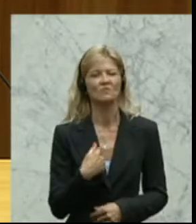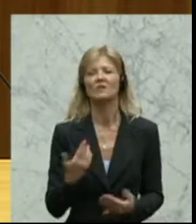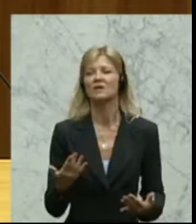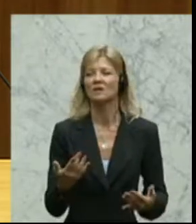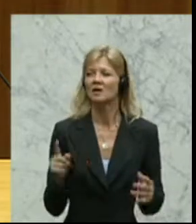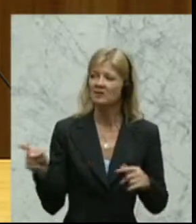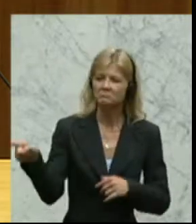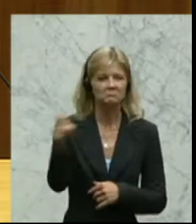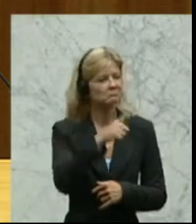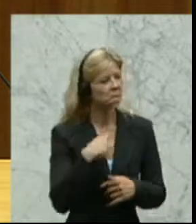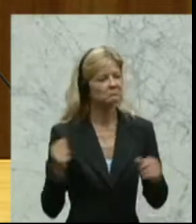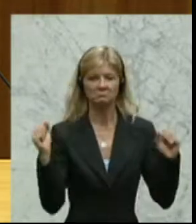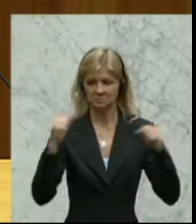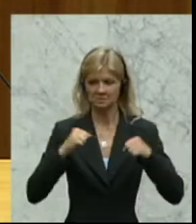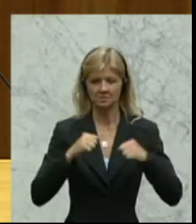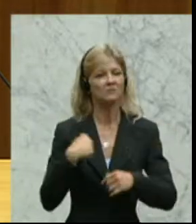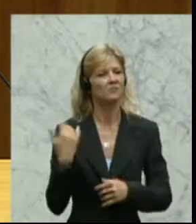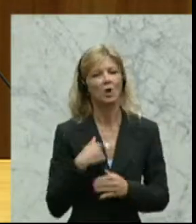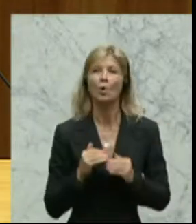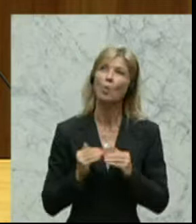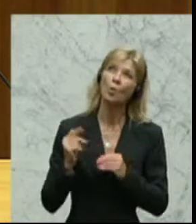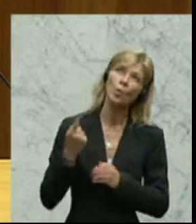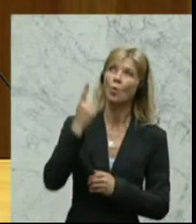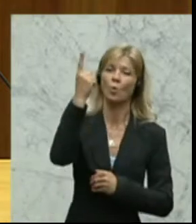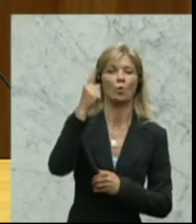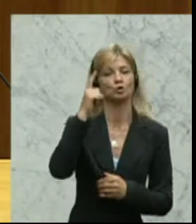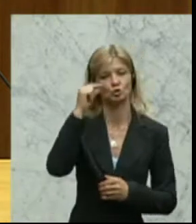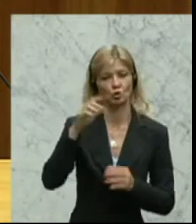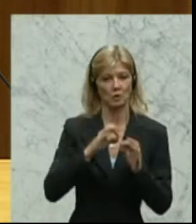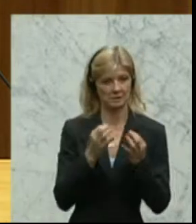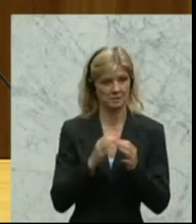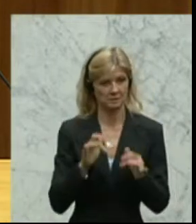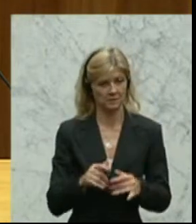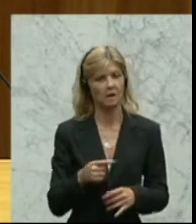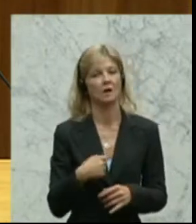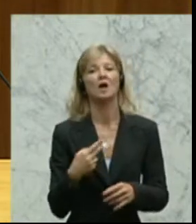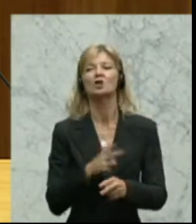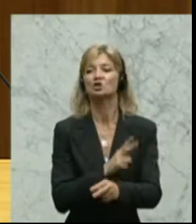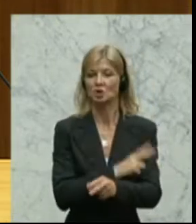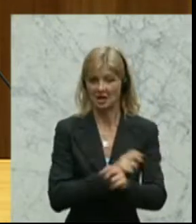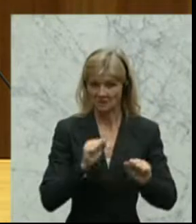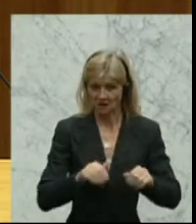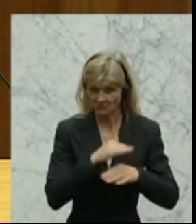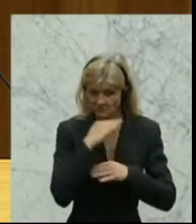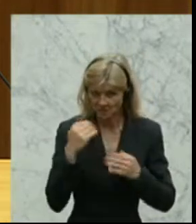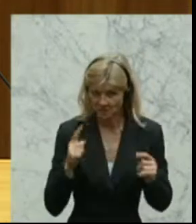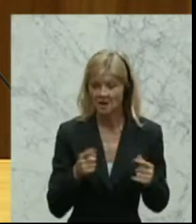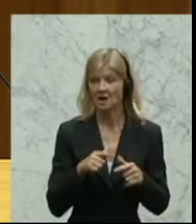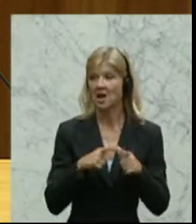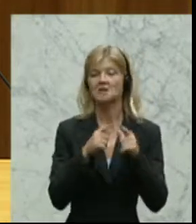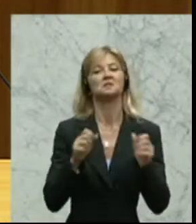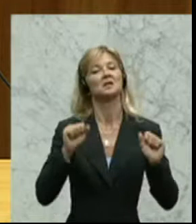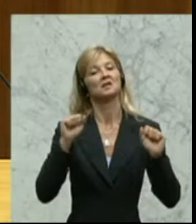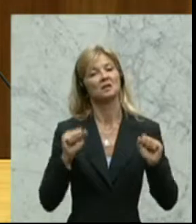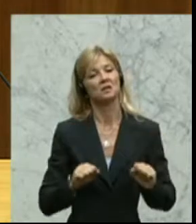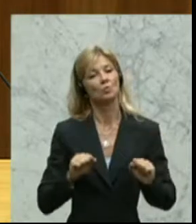Staat viel leisten kann, viel leisten muss. Einig sind wir, dass wir unsere soziale Sicherheit gerne stark halten,